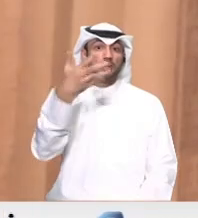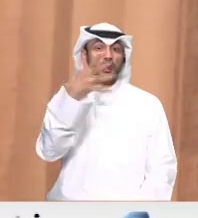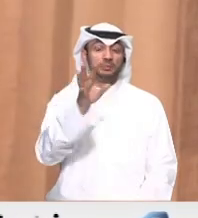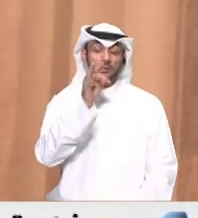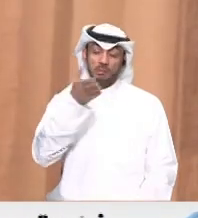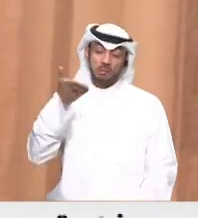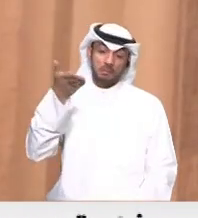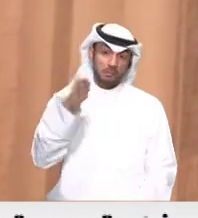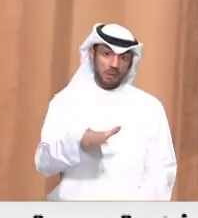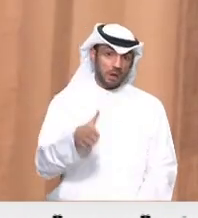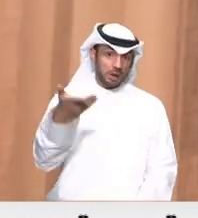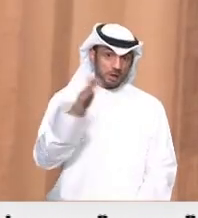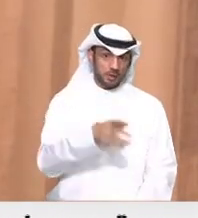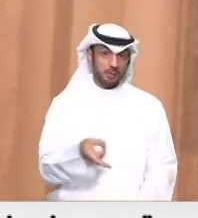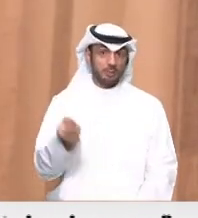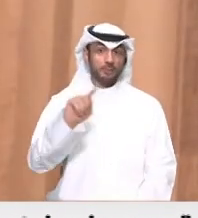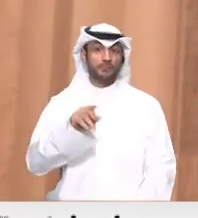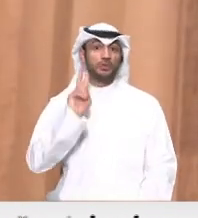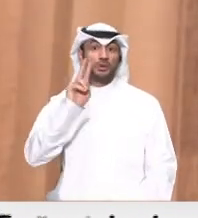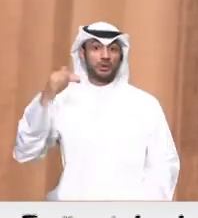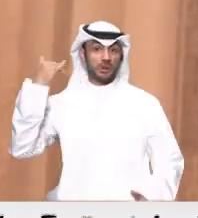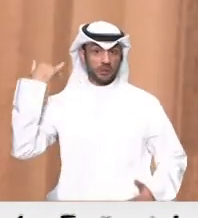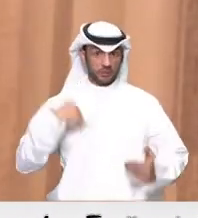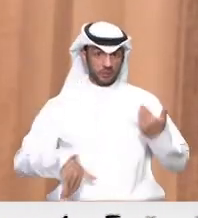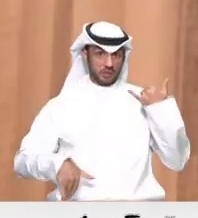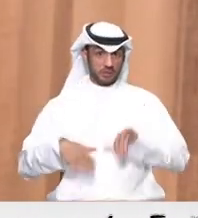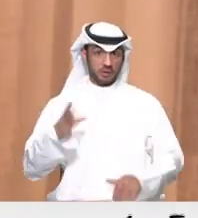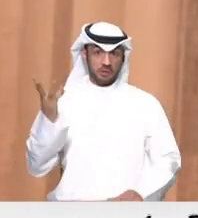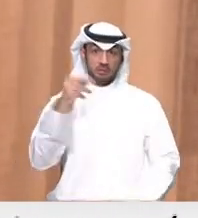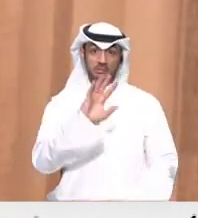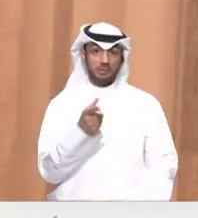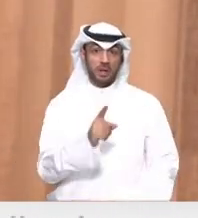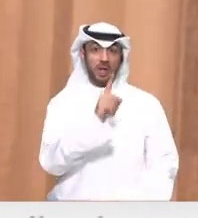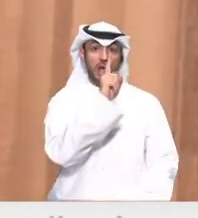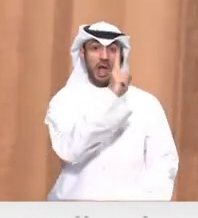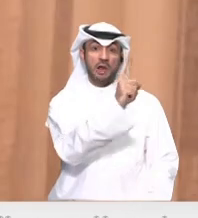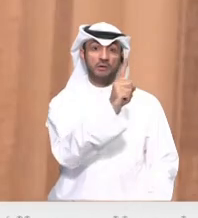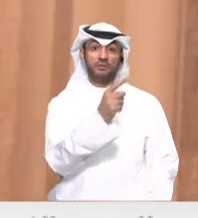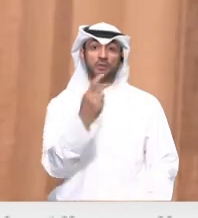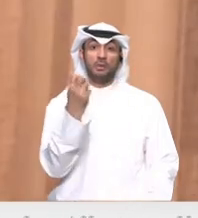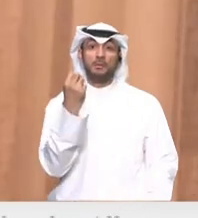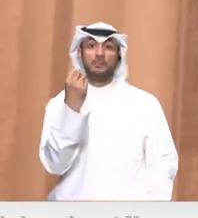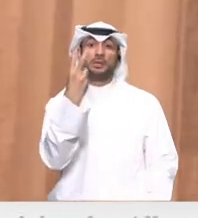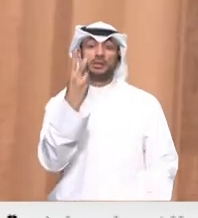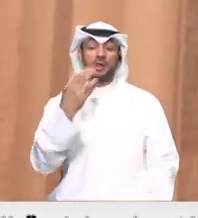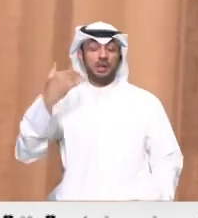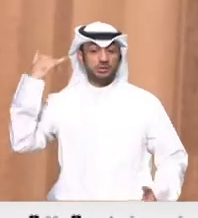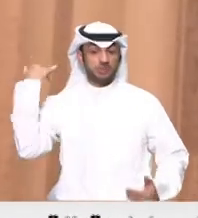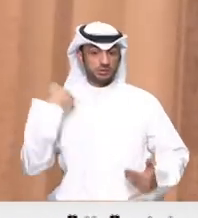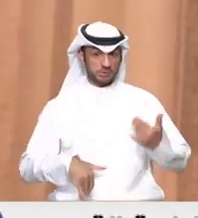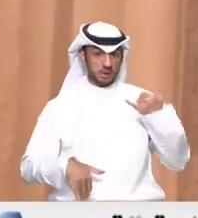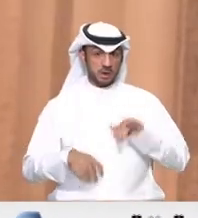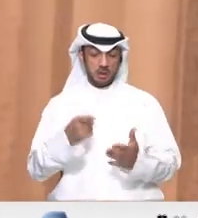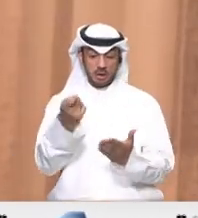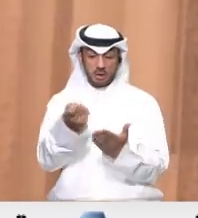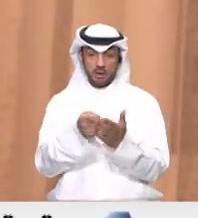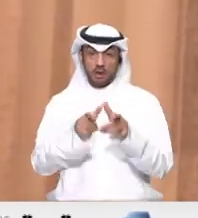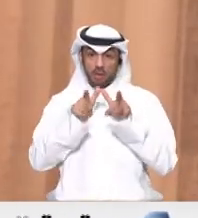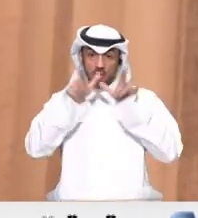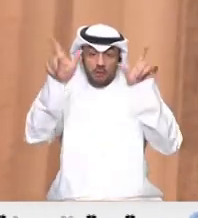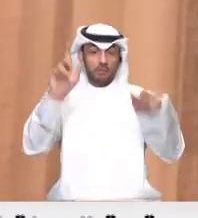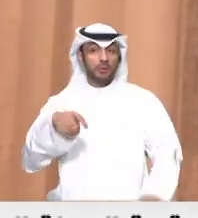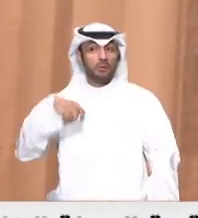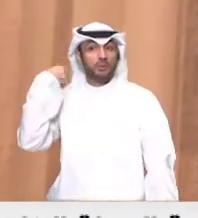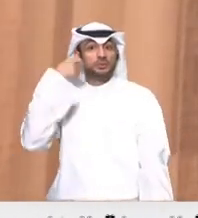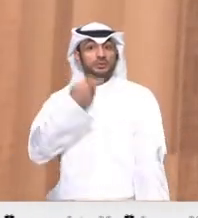قتيلا، ووصل عدد الجرحى إلى أكثر من 1200 جريح بحسب البيان الذي صدر الآن من